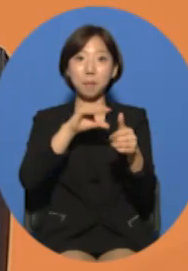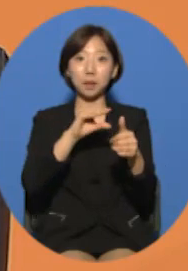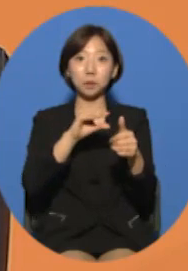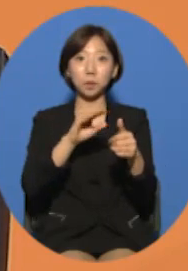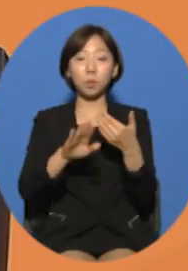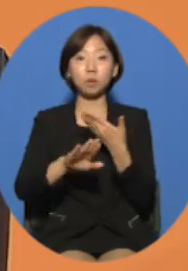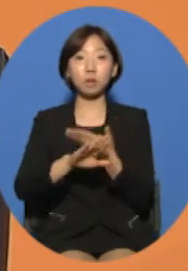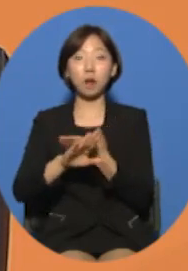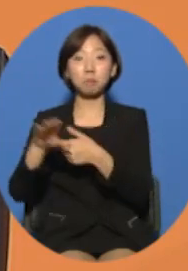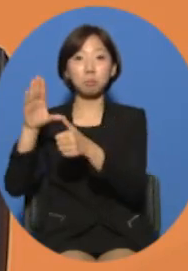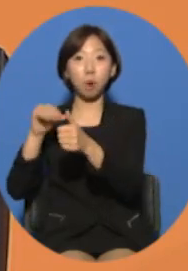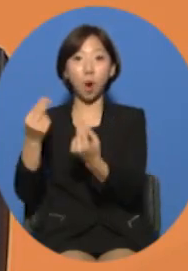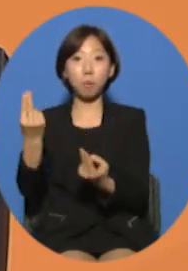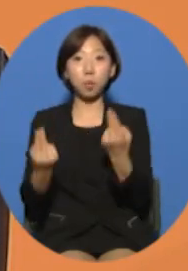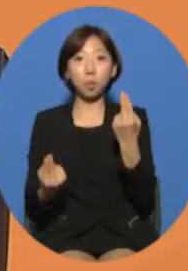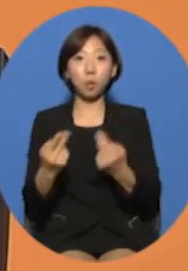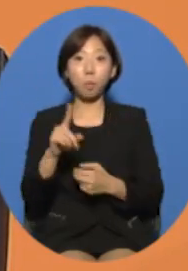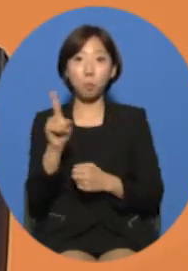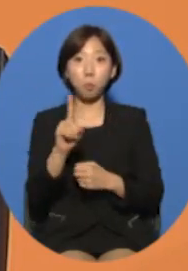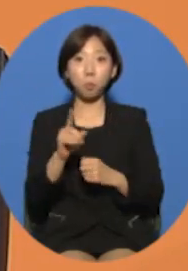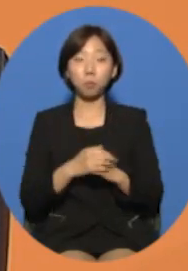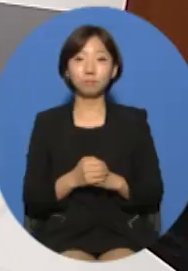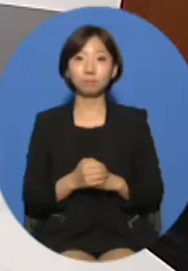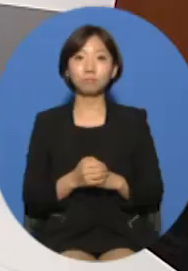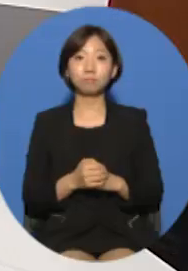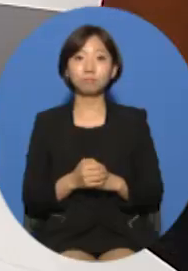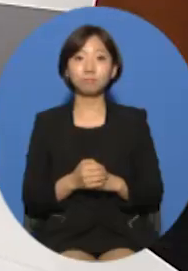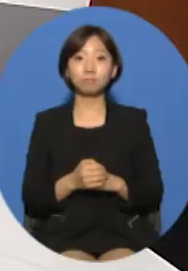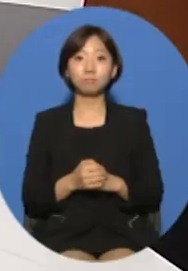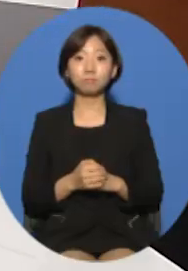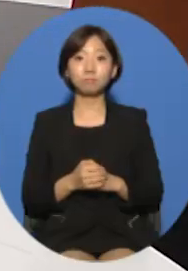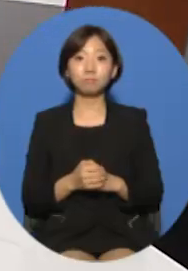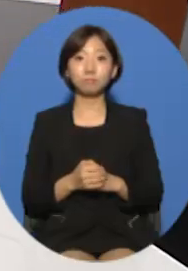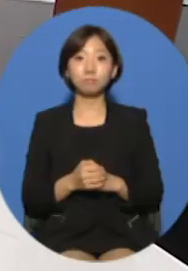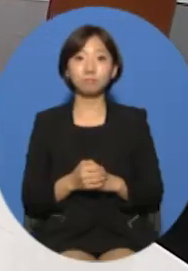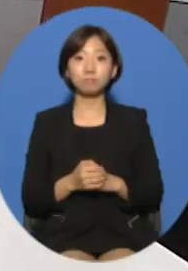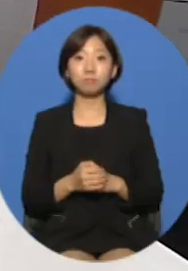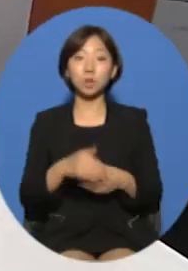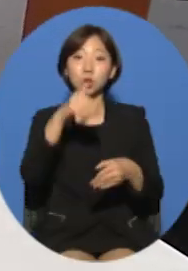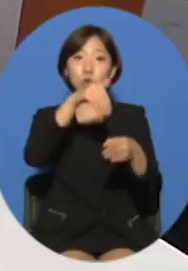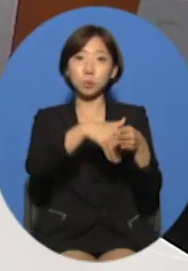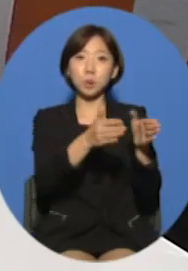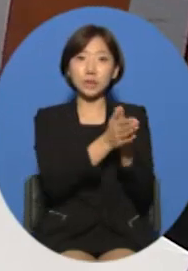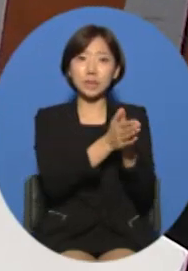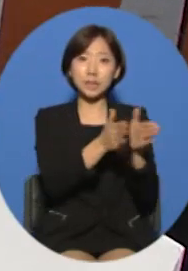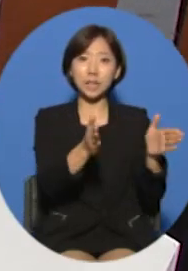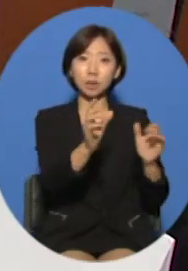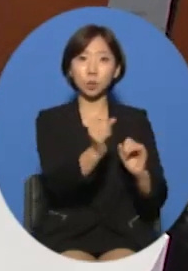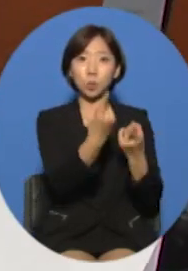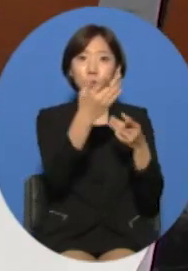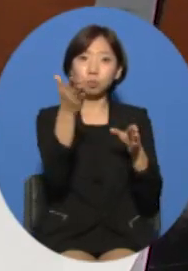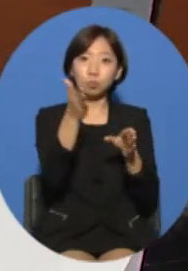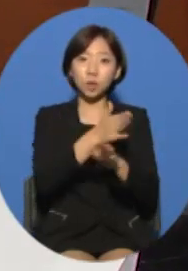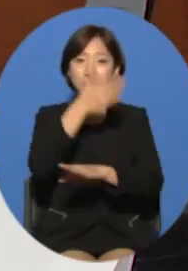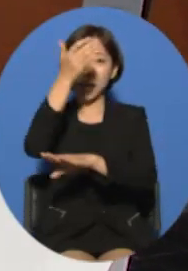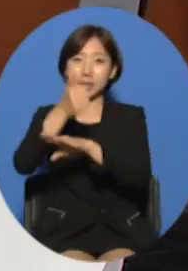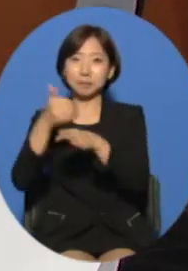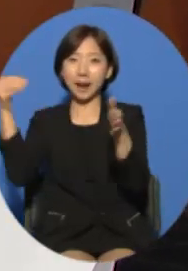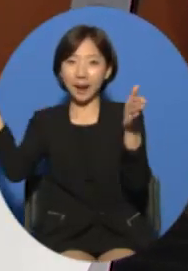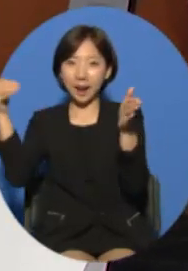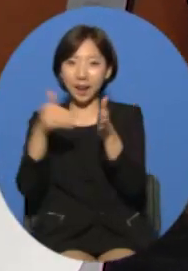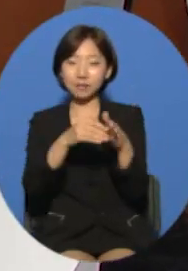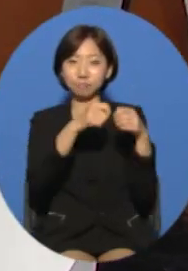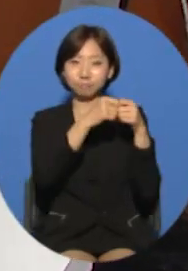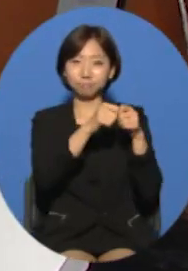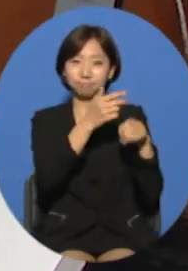타 선거방송과 차별화가 되는 점이 있다면요. 네. 바로 투표 개시부터 개표 마감까지 실시간으로